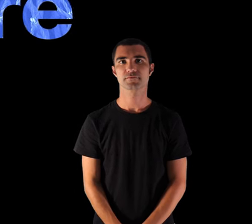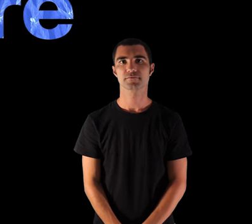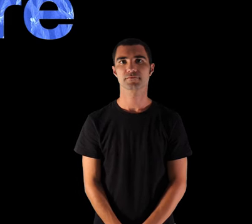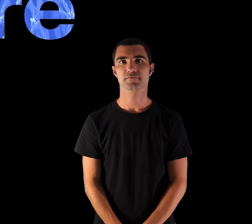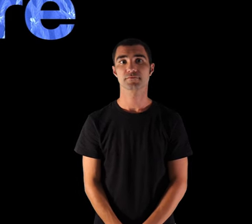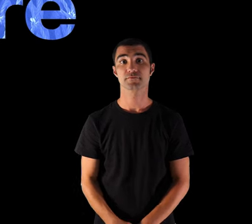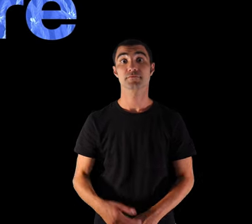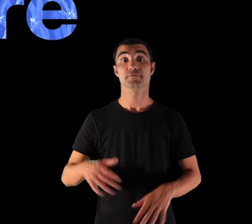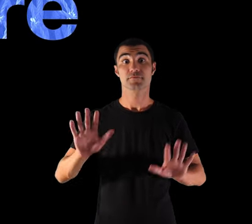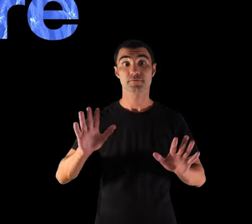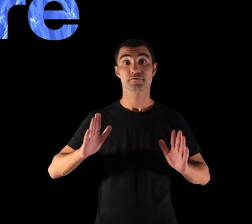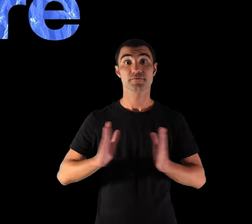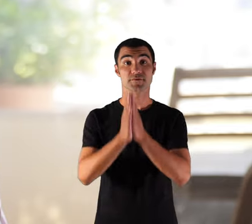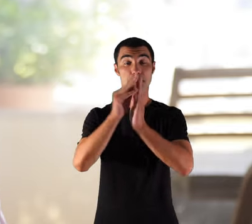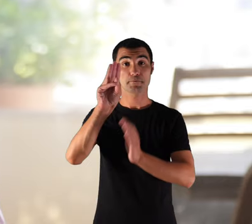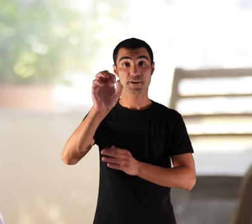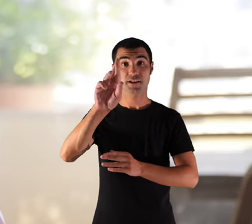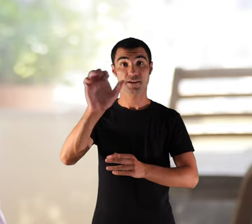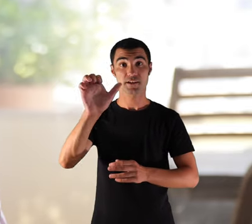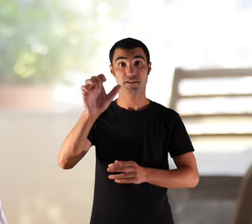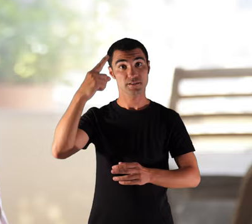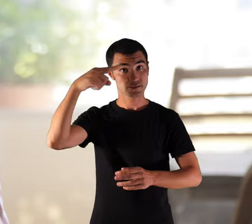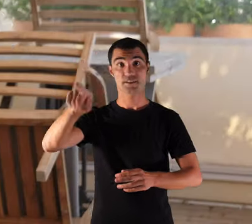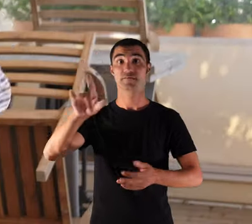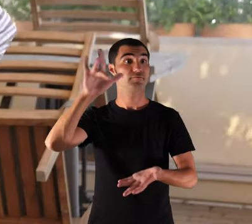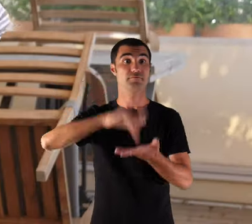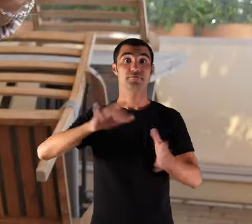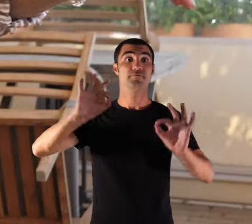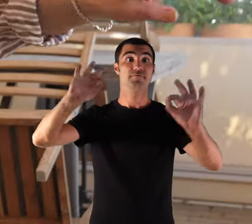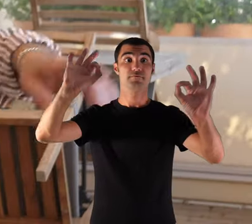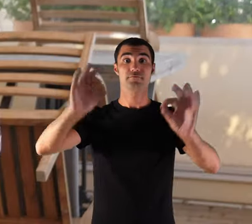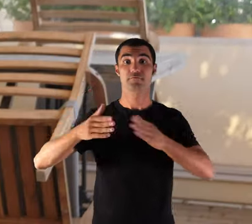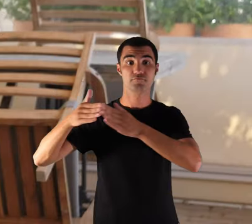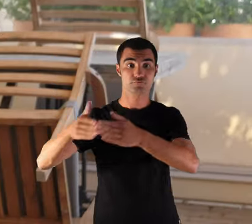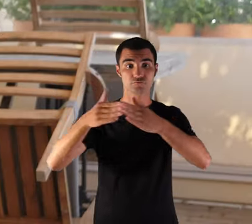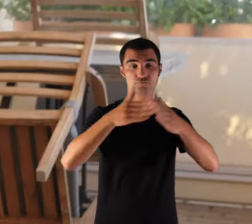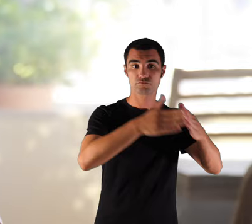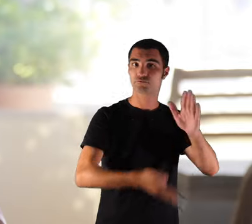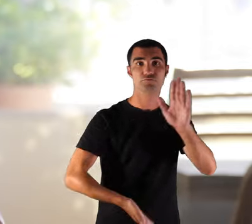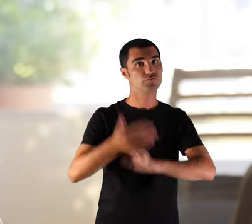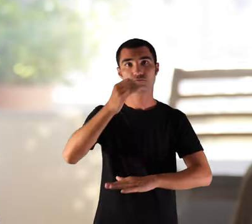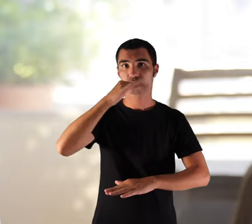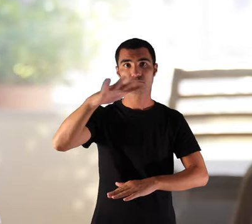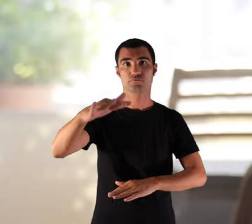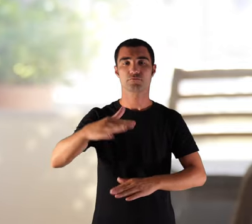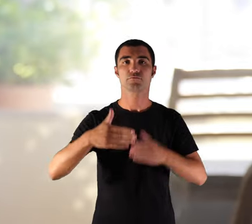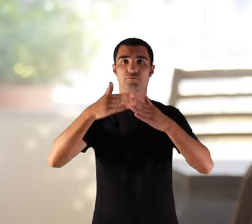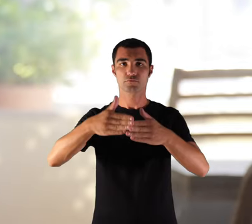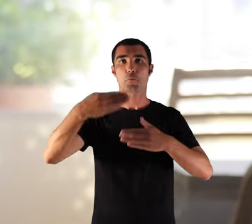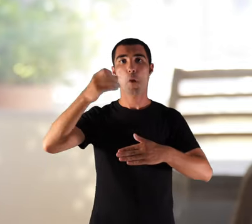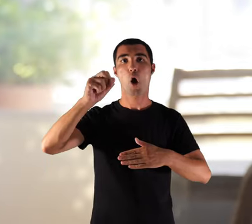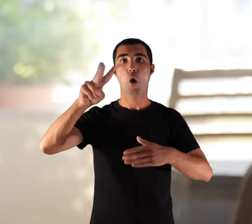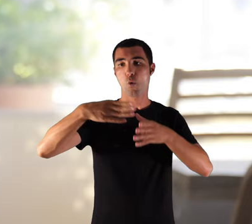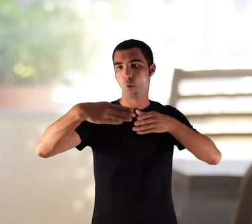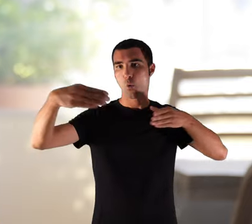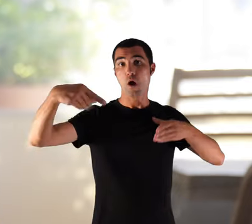Per tot el port, Sant Pere era Sant Pere, no li podien tocar. I a Sant Pere les barques no sortien a la mà. Anàvem amb una barca de bou d'aquí